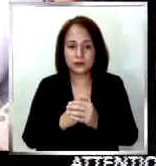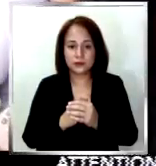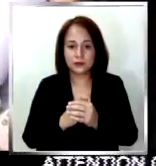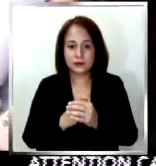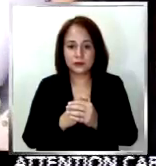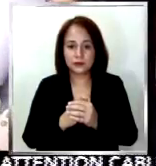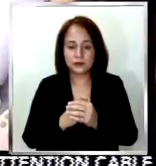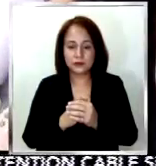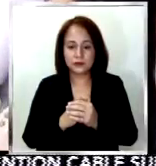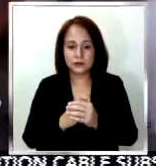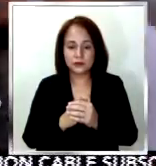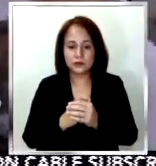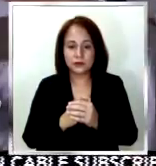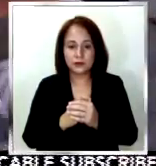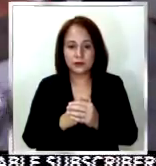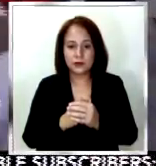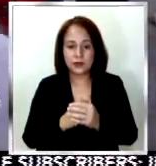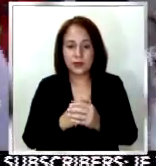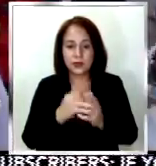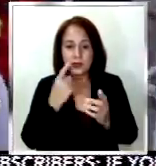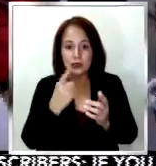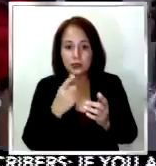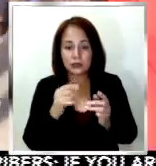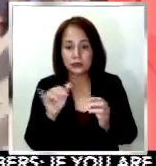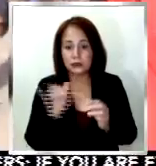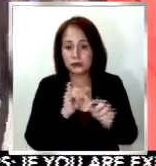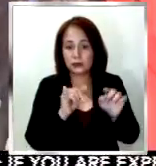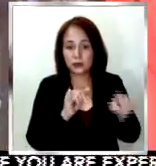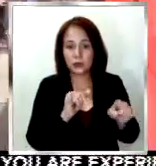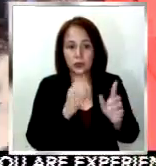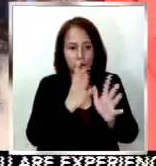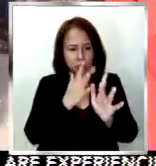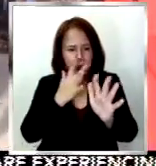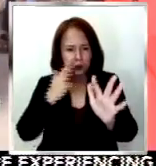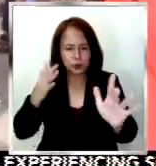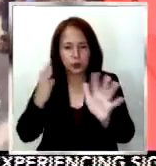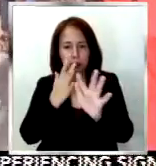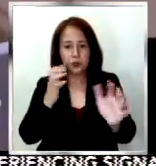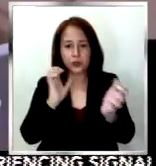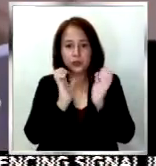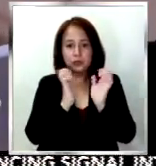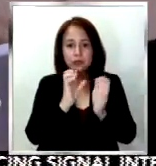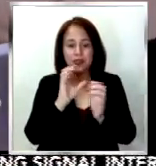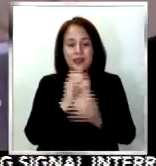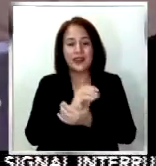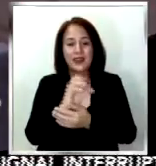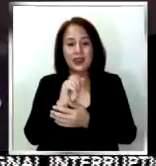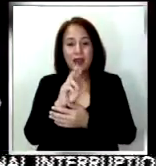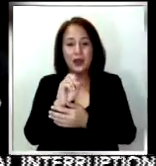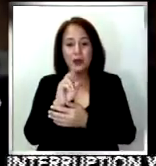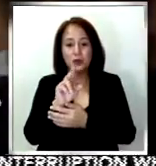Hindi tulad ng mga unang araw na blockbuster ang pila sa EDSA carousel para makabili ng beep card.